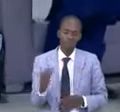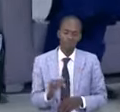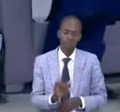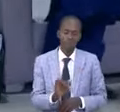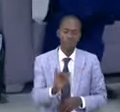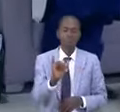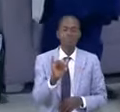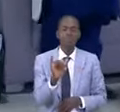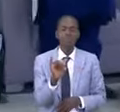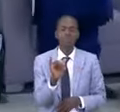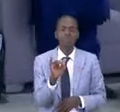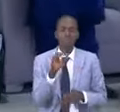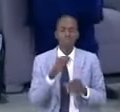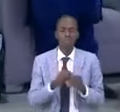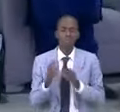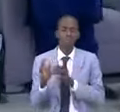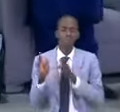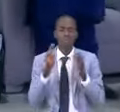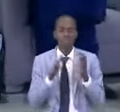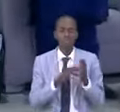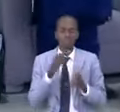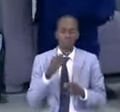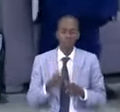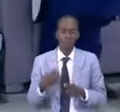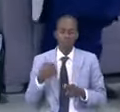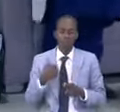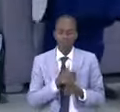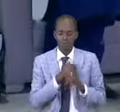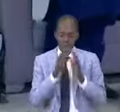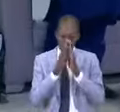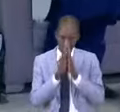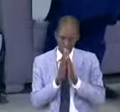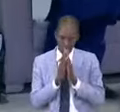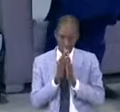au nom de Jésus nous prions